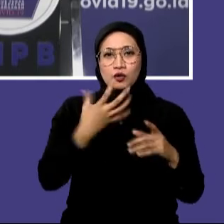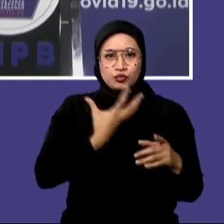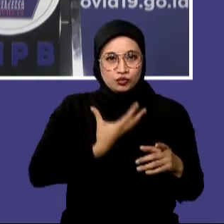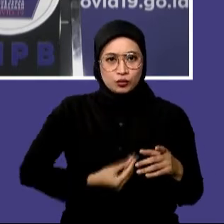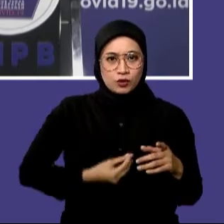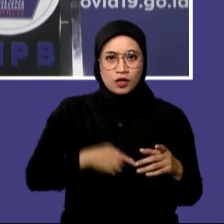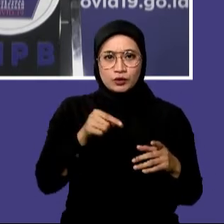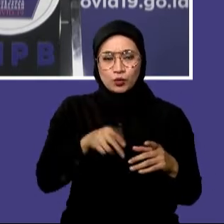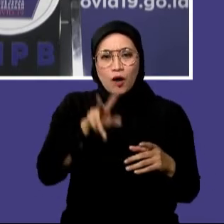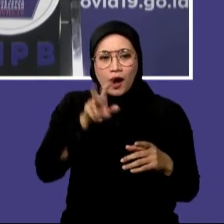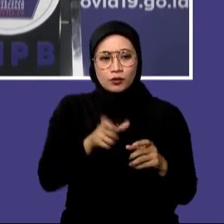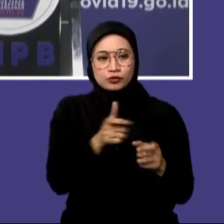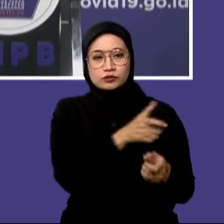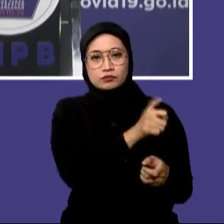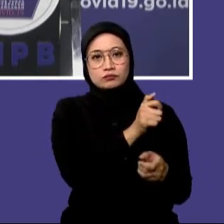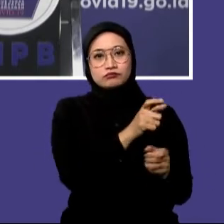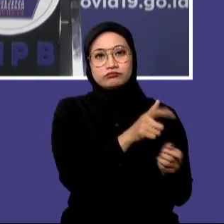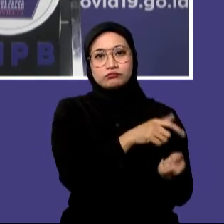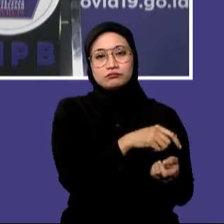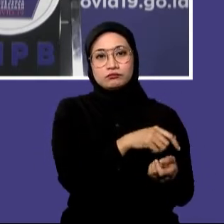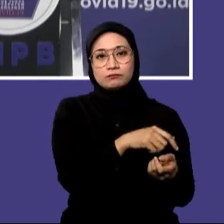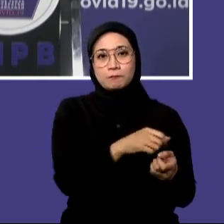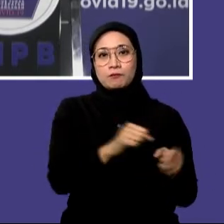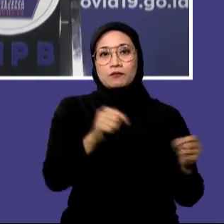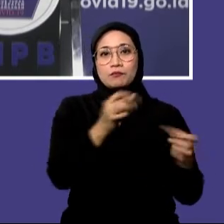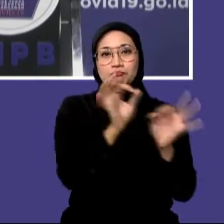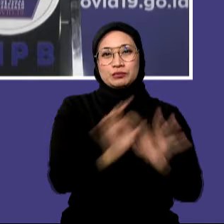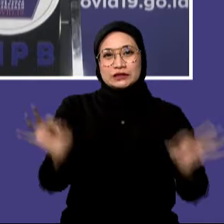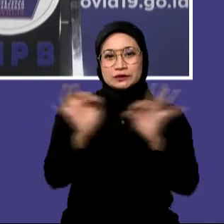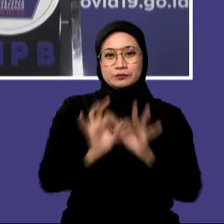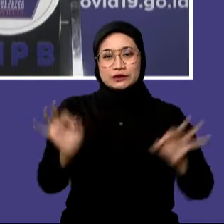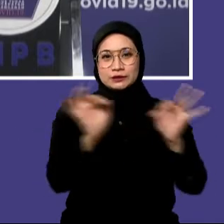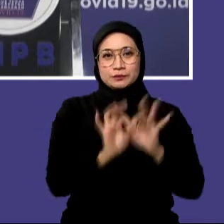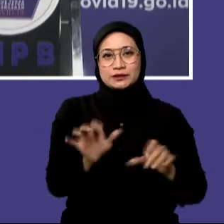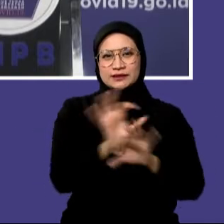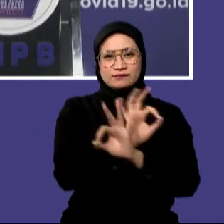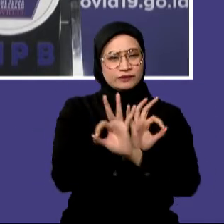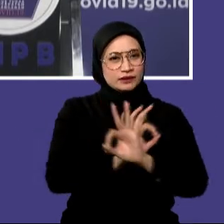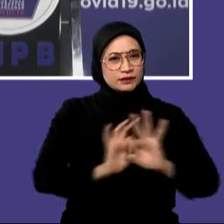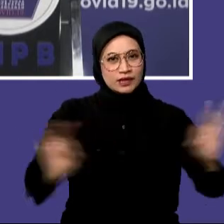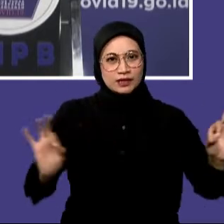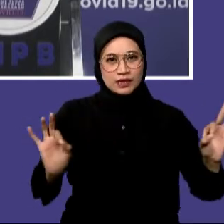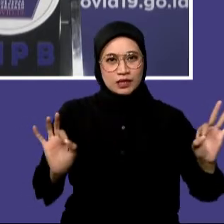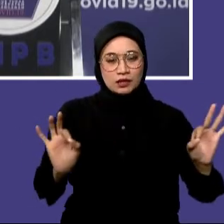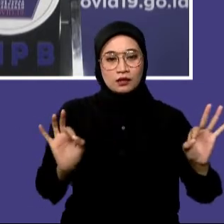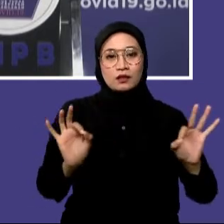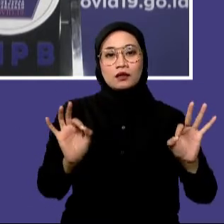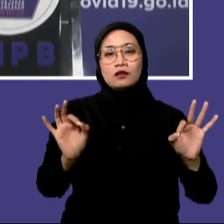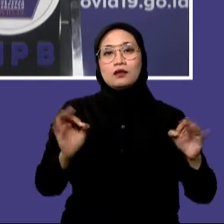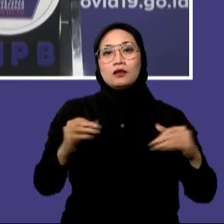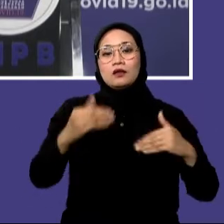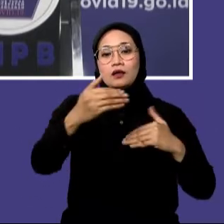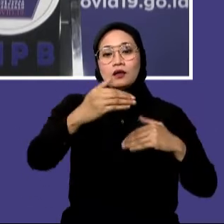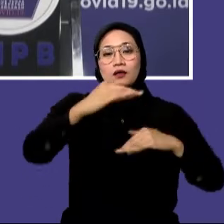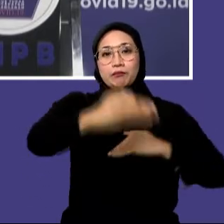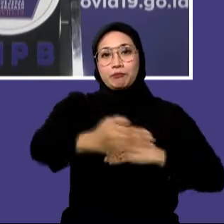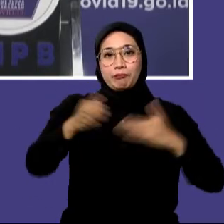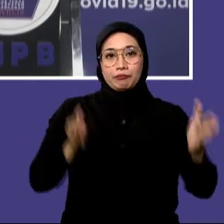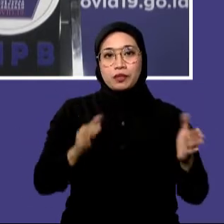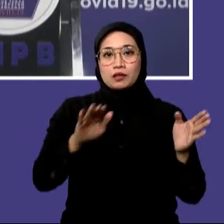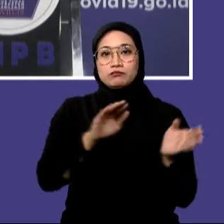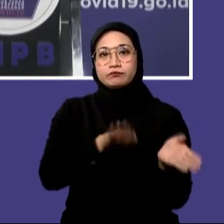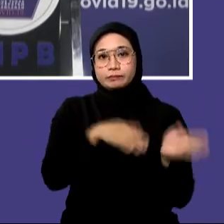tindakan desinfeksi dan dimasukkan ke dalam peti jenazah serta tidak dibuka kembali. Ketiga,